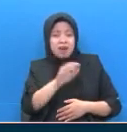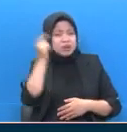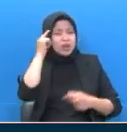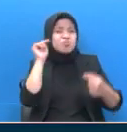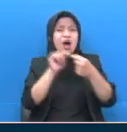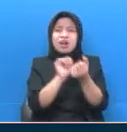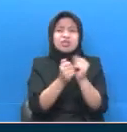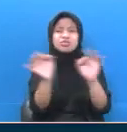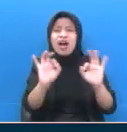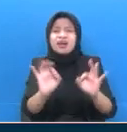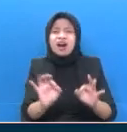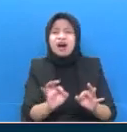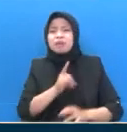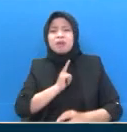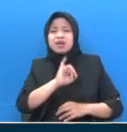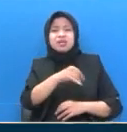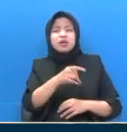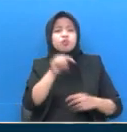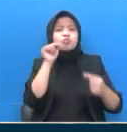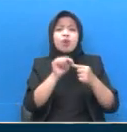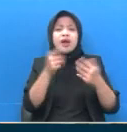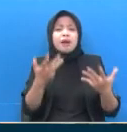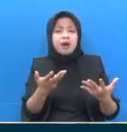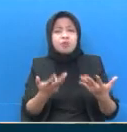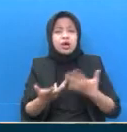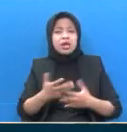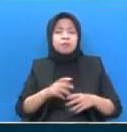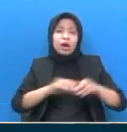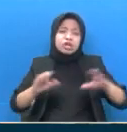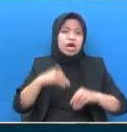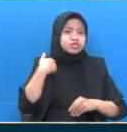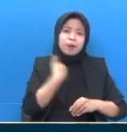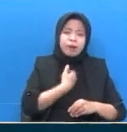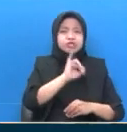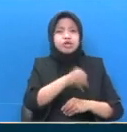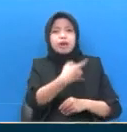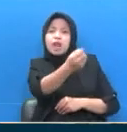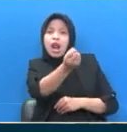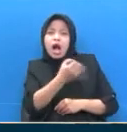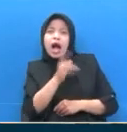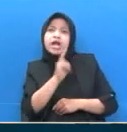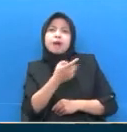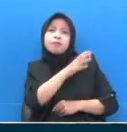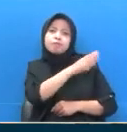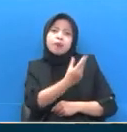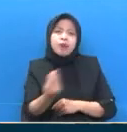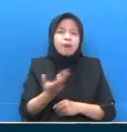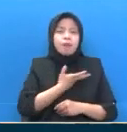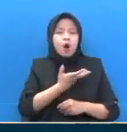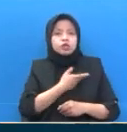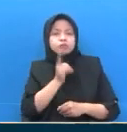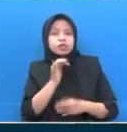yang bilang almarhum jenuh dengan pekerjaannya lah, yang bilang Yosua minta